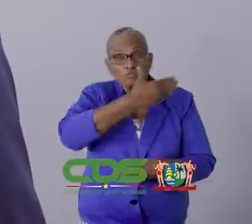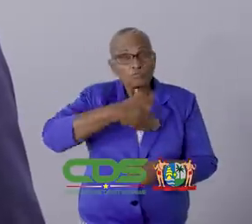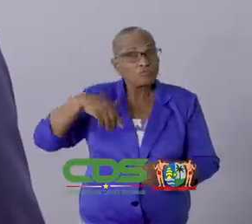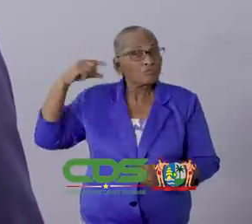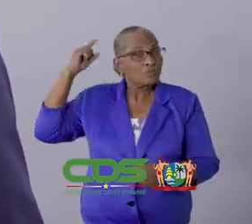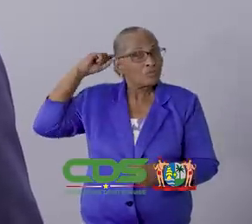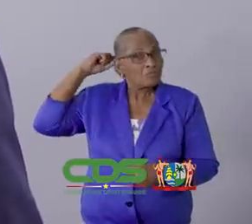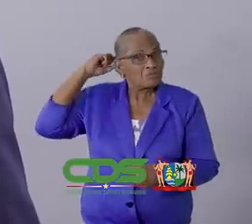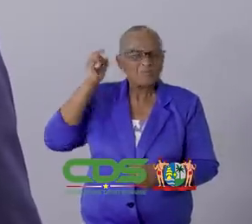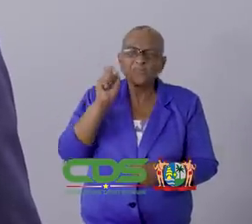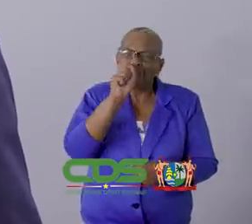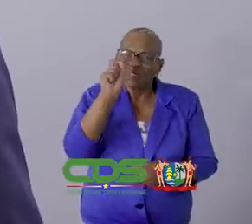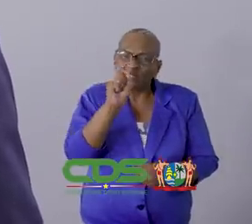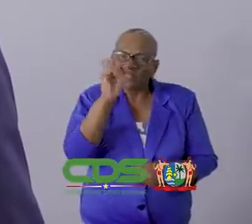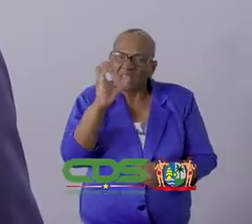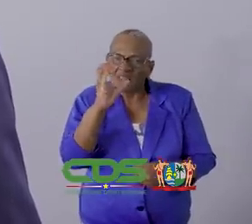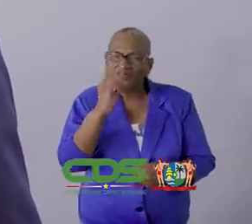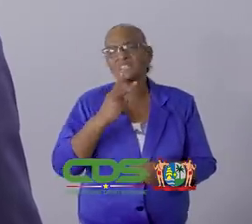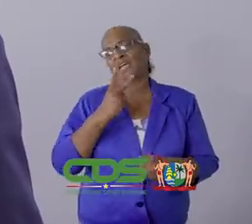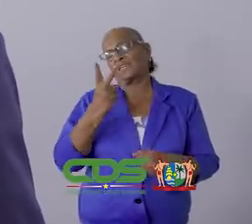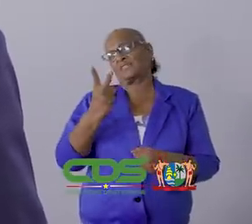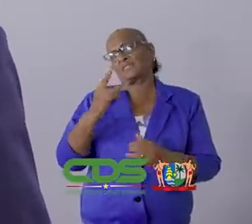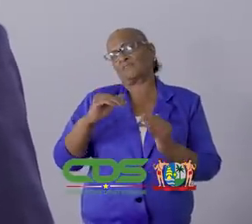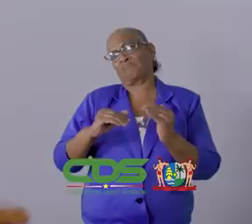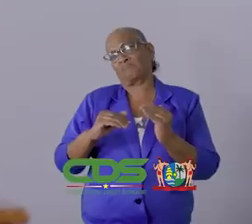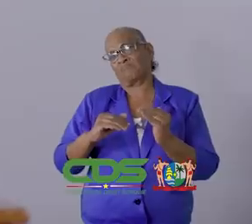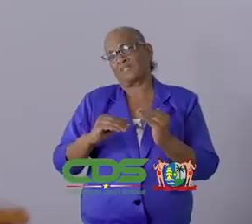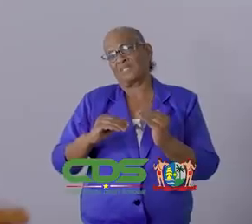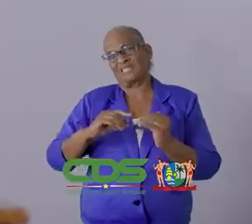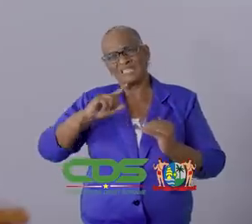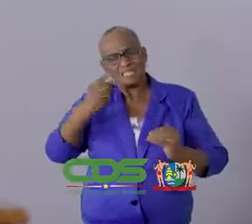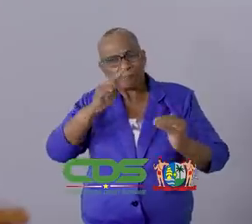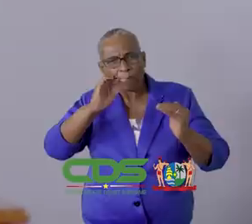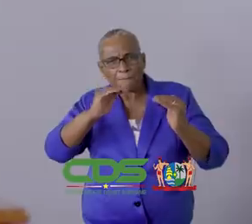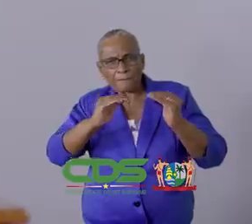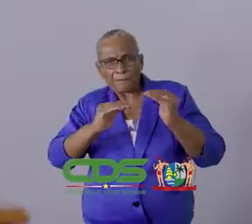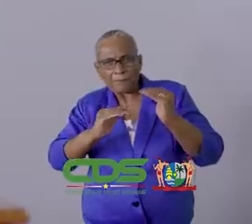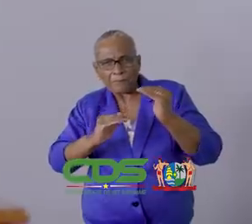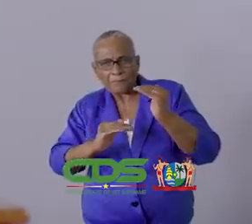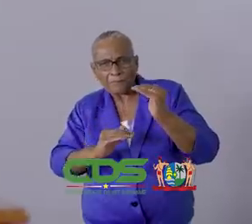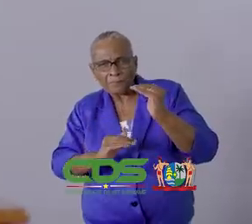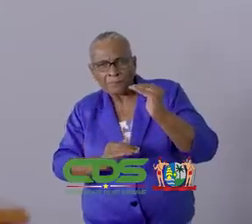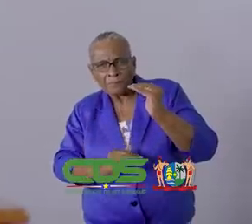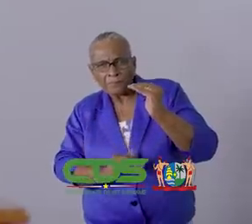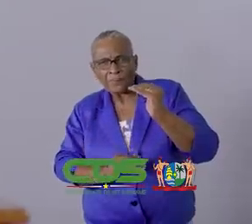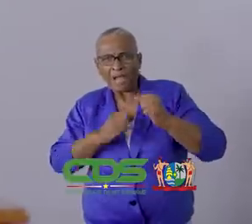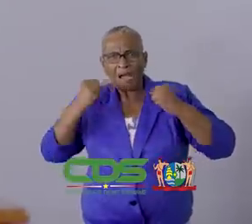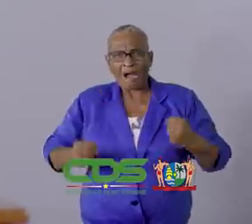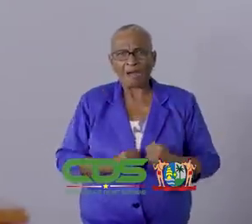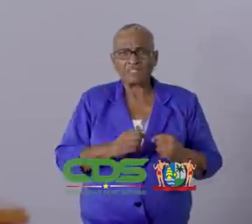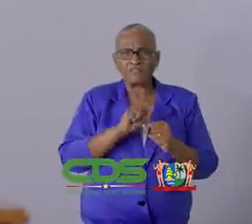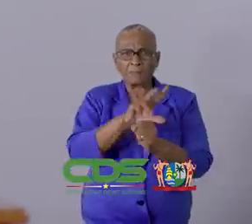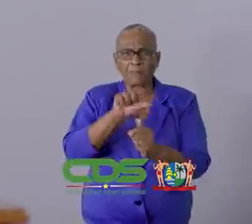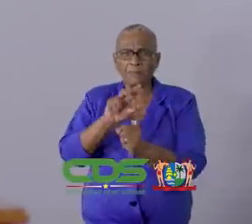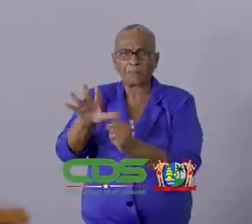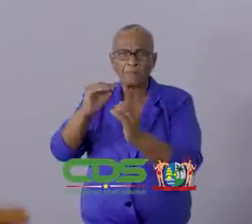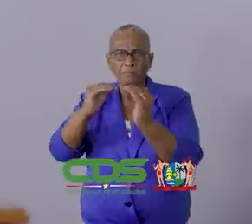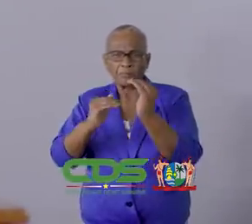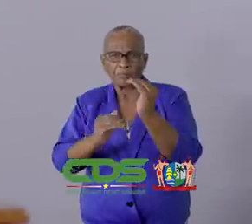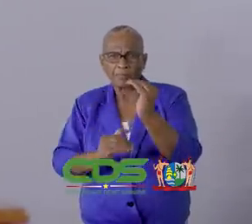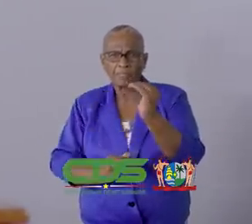werkt. De cijfers staven dat. We zien een scherpe daling van het aantal actieve